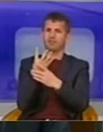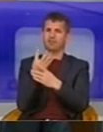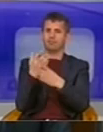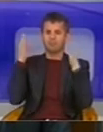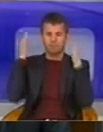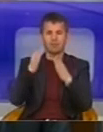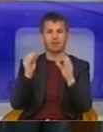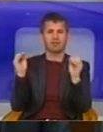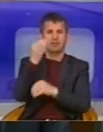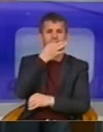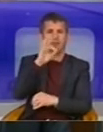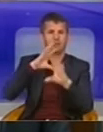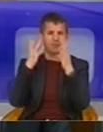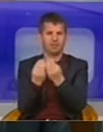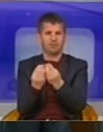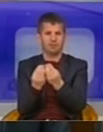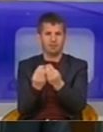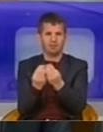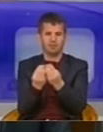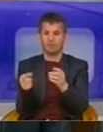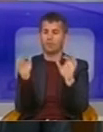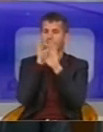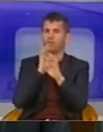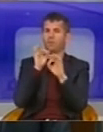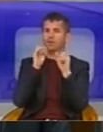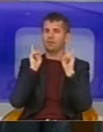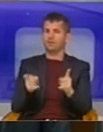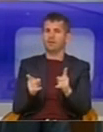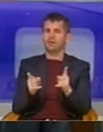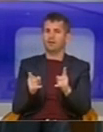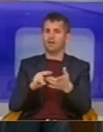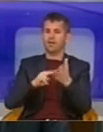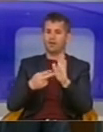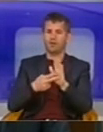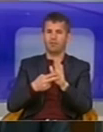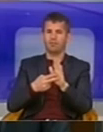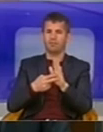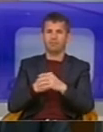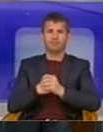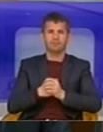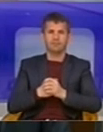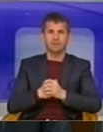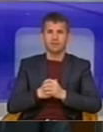të caktuara për të mirën e përgjithshme. Pra, askund nuk thash që bëhet fjalë për ekonomi të planifikuar.